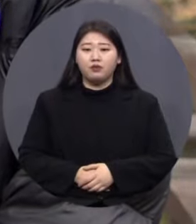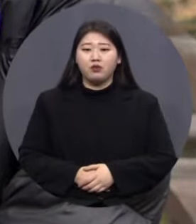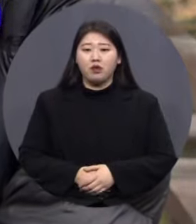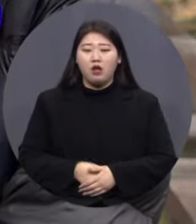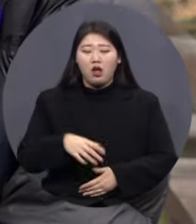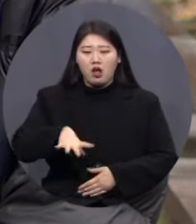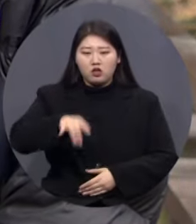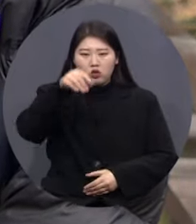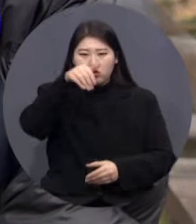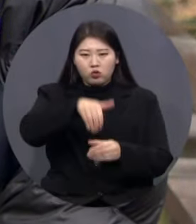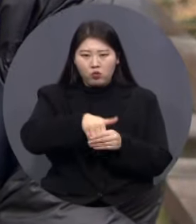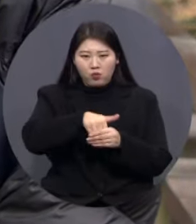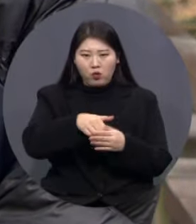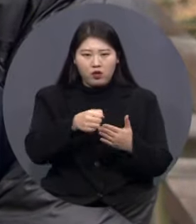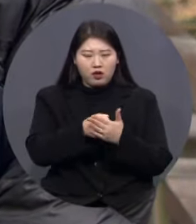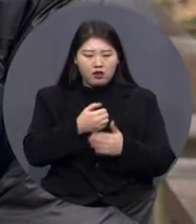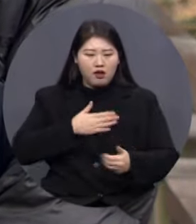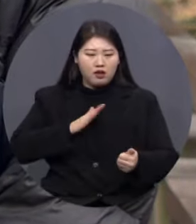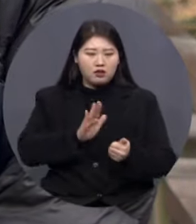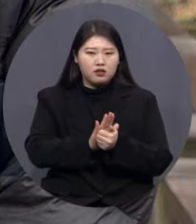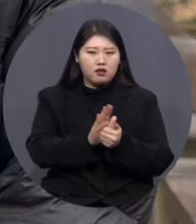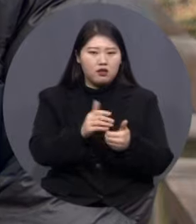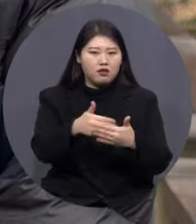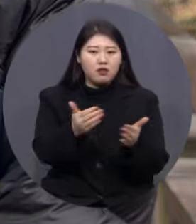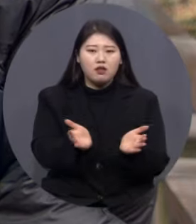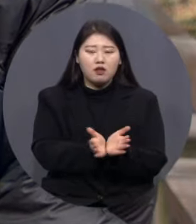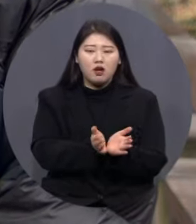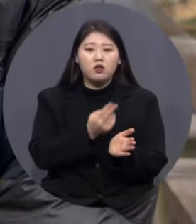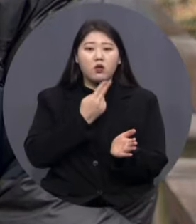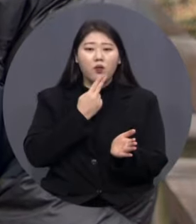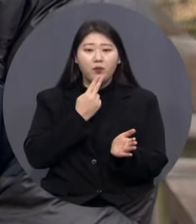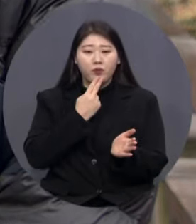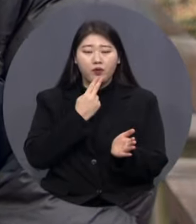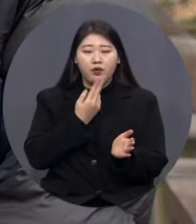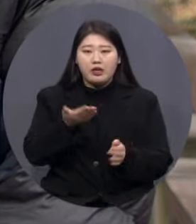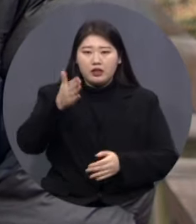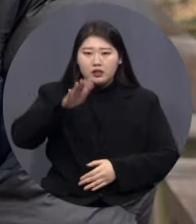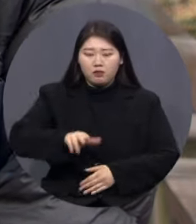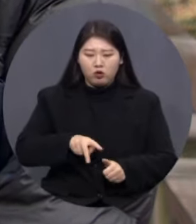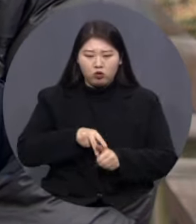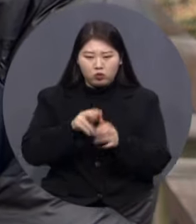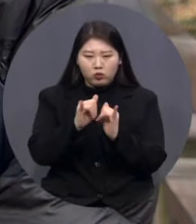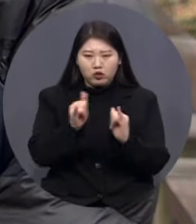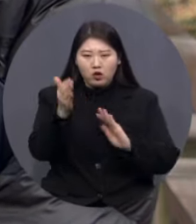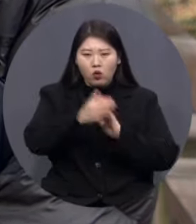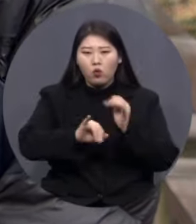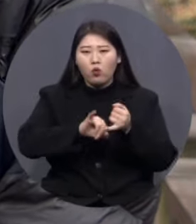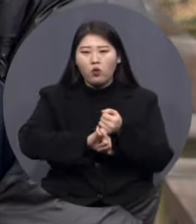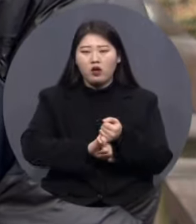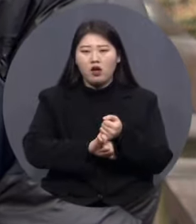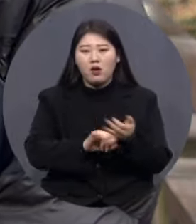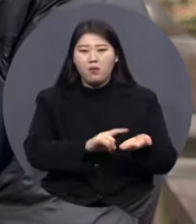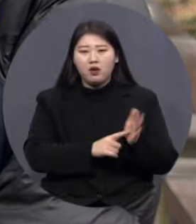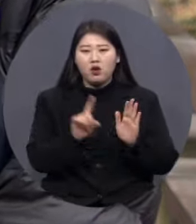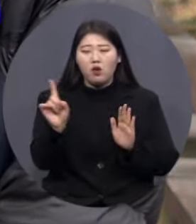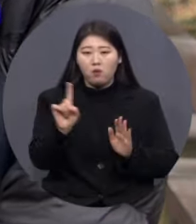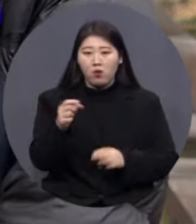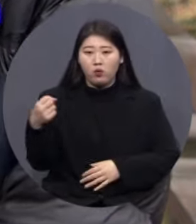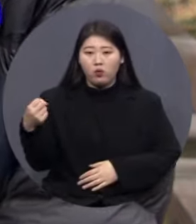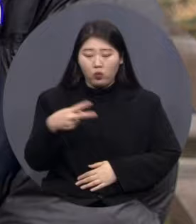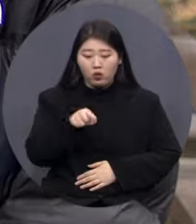민주당인재영입 지지하는 정당은 없지만 그 후보자가 어떤 공약을 걸고 그이 공약이